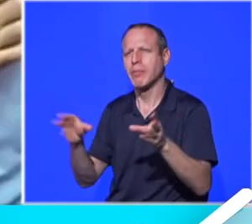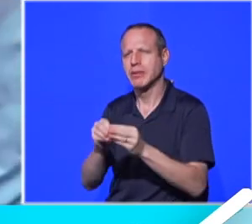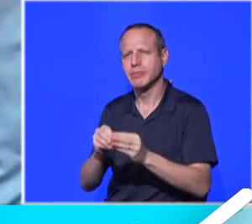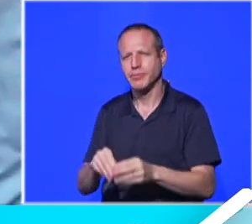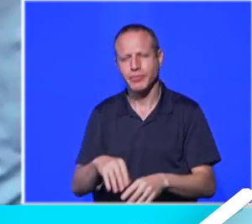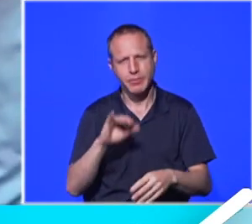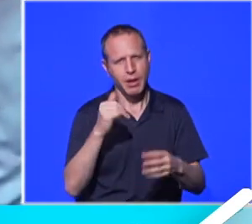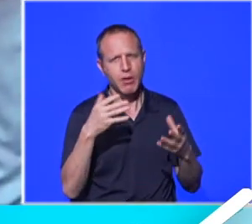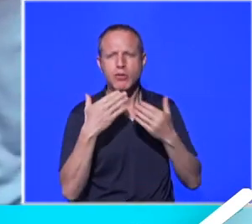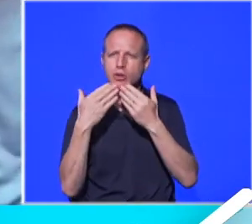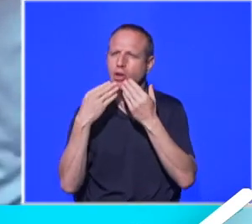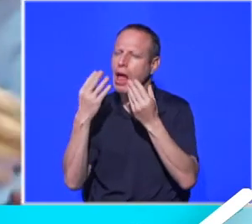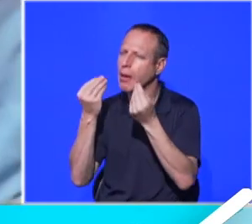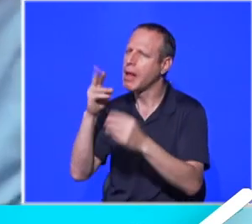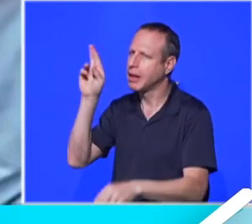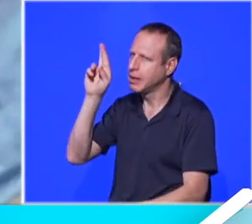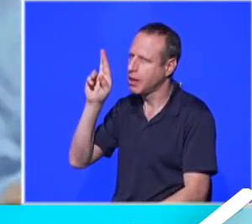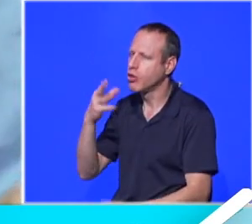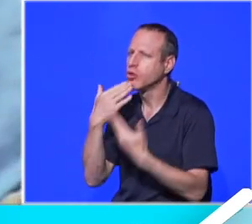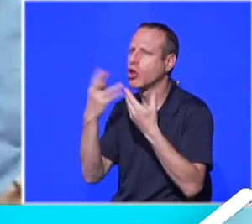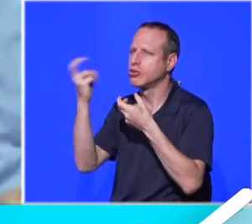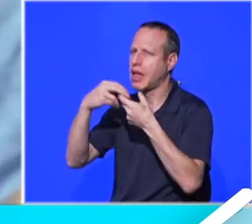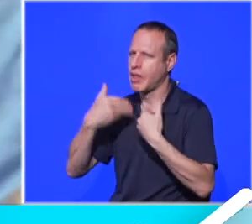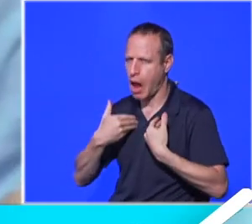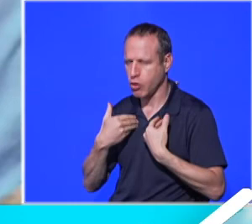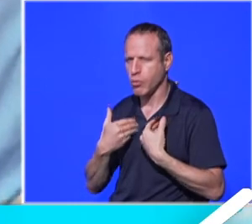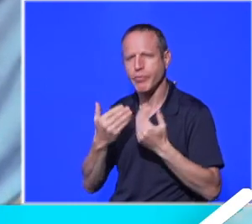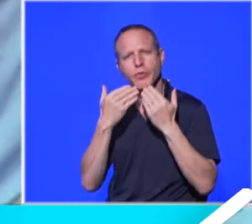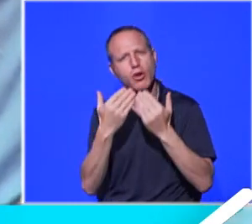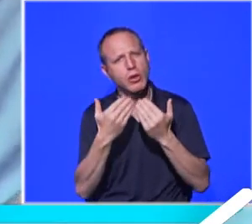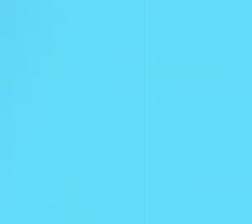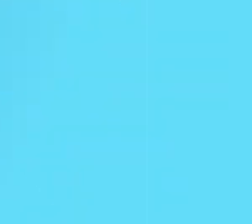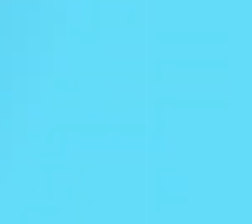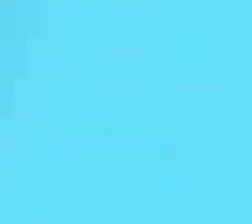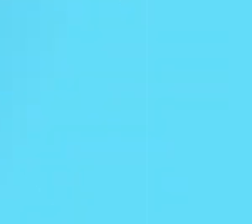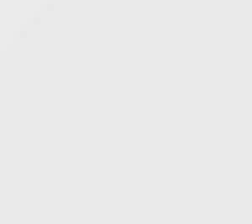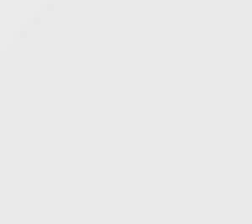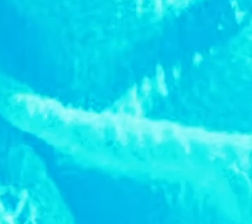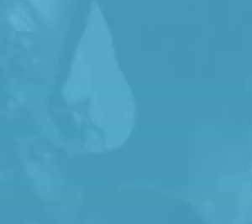של החברה, כן. תודה רבה רידה, תודה רבה שהצטרפת אלינו. תודה, להתראות.